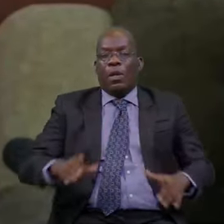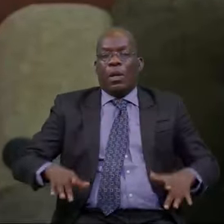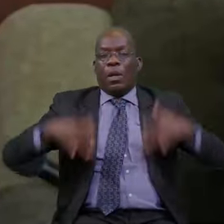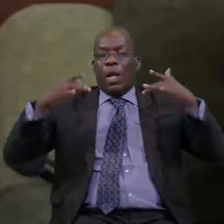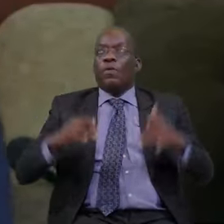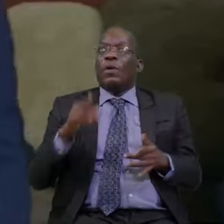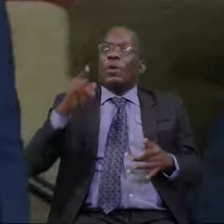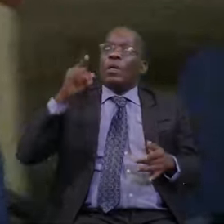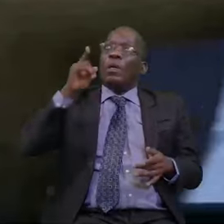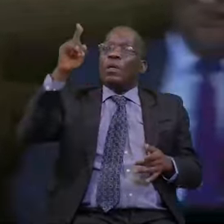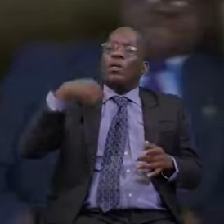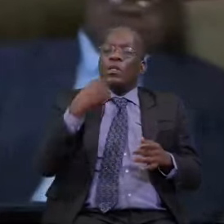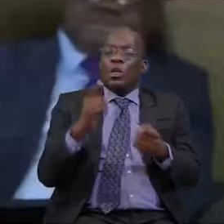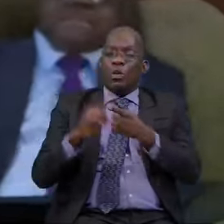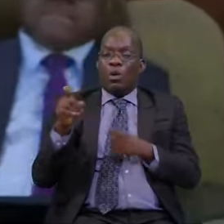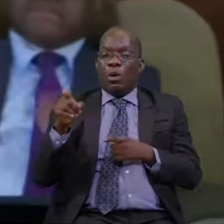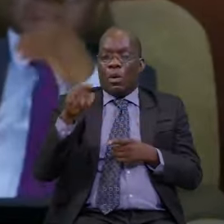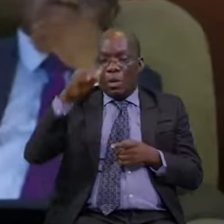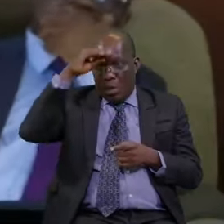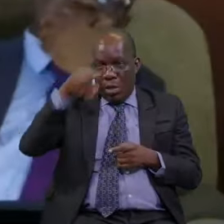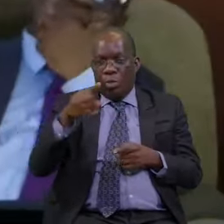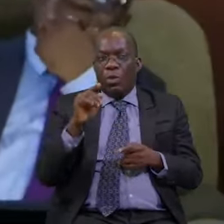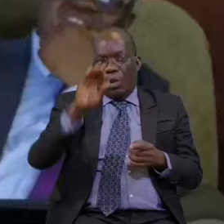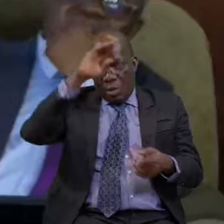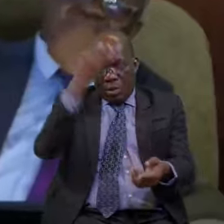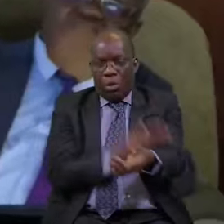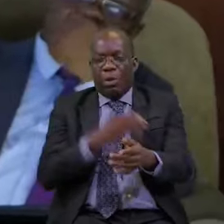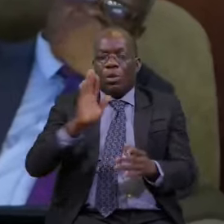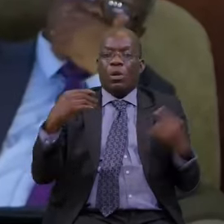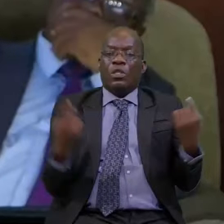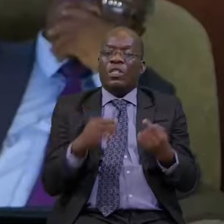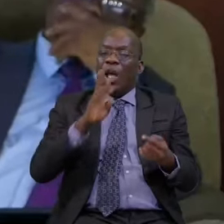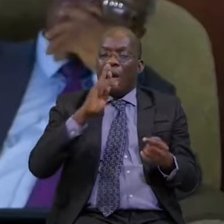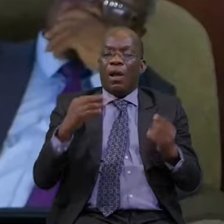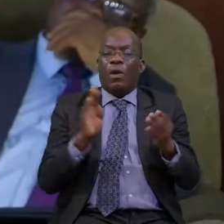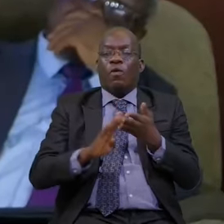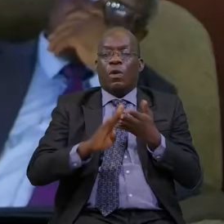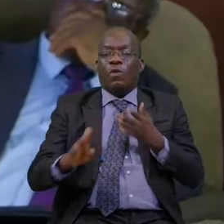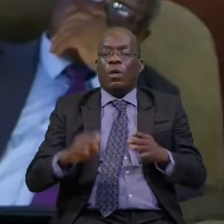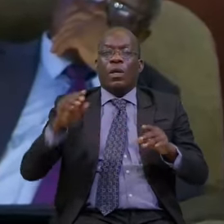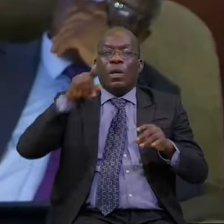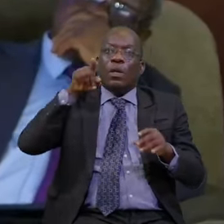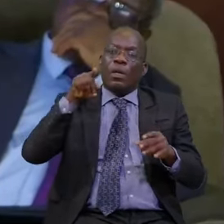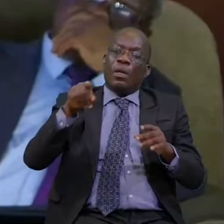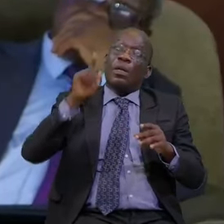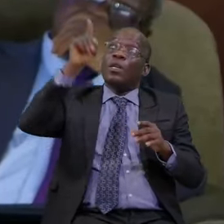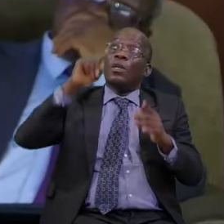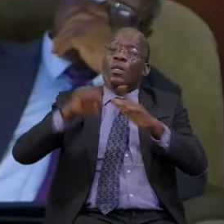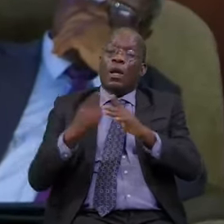cette personne que mon enfant, tes péchés sont pardonnés. Alors il a commencé